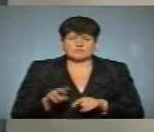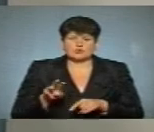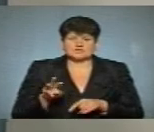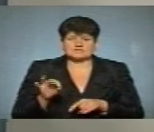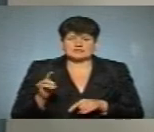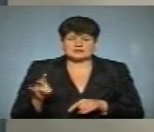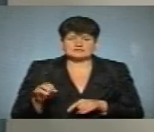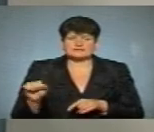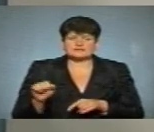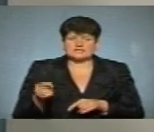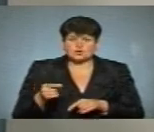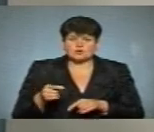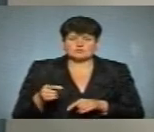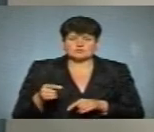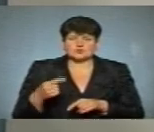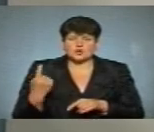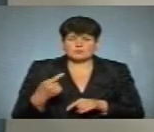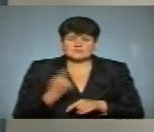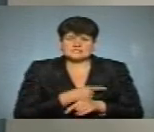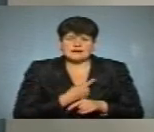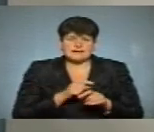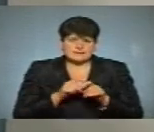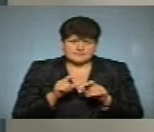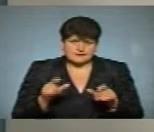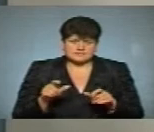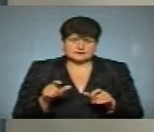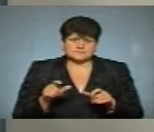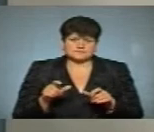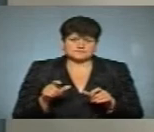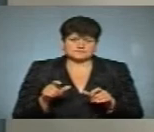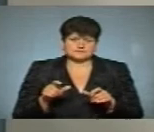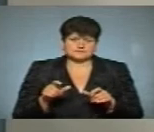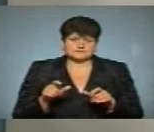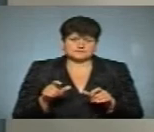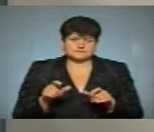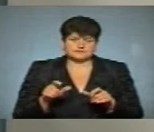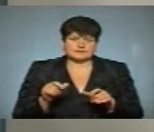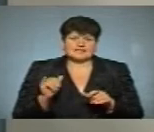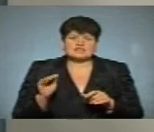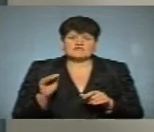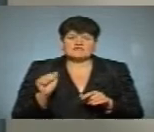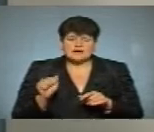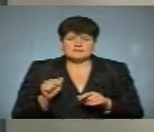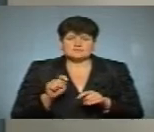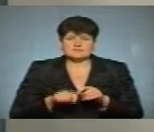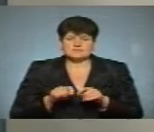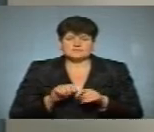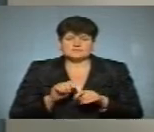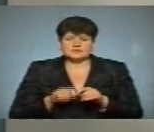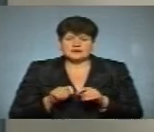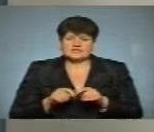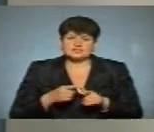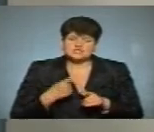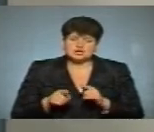Монастириський, в Тернополі обласна лікарня, університетська в Тернополі. ІФА-тестування проводять, вони визначають, чи